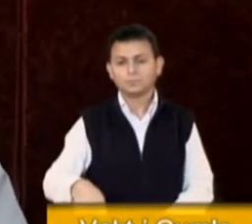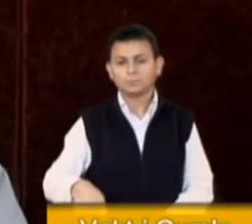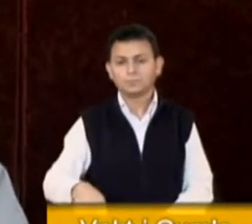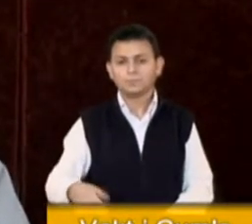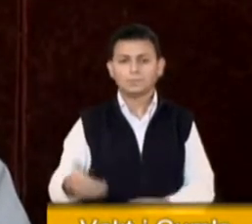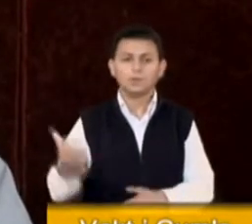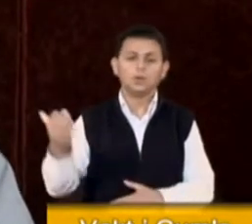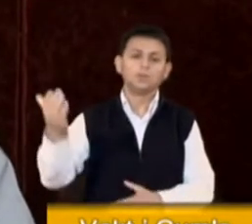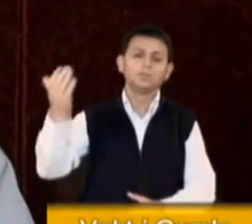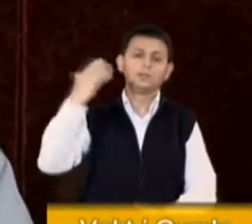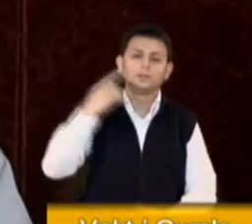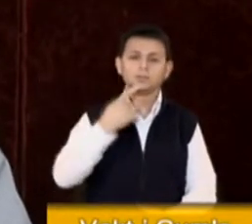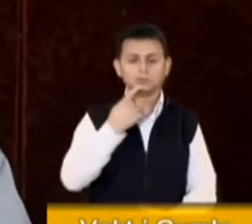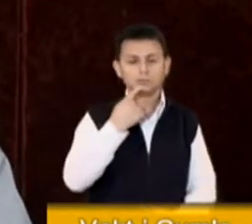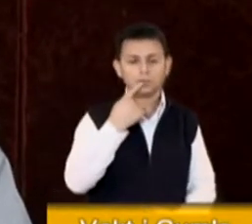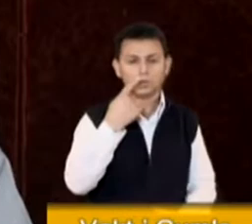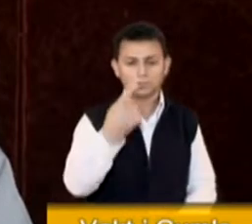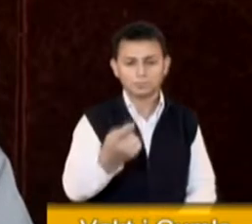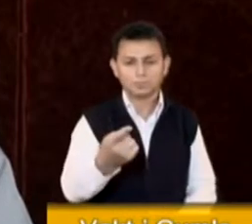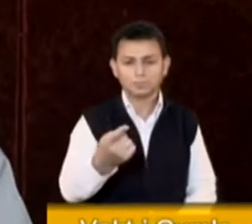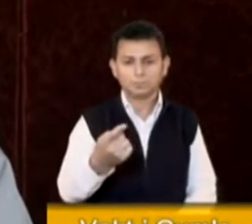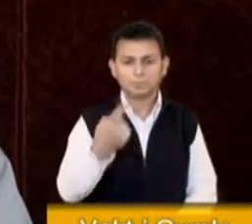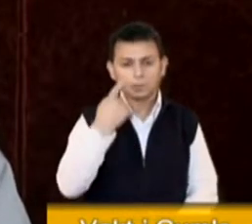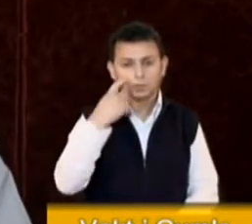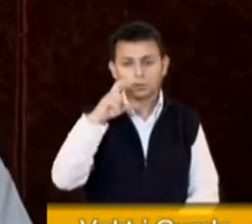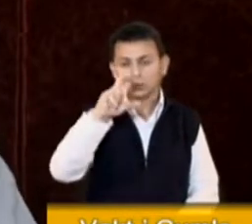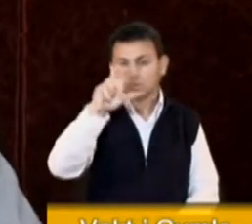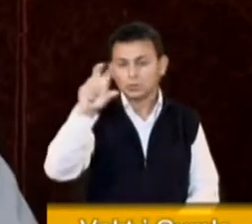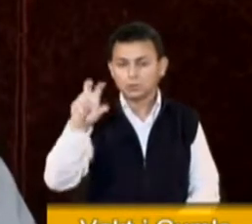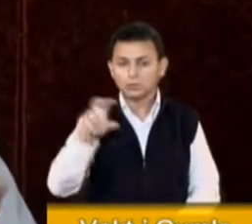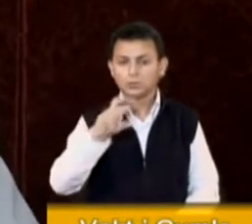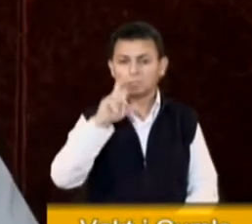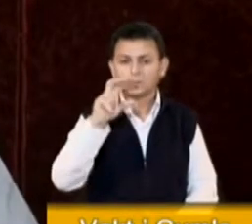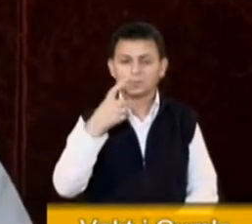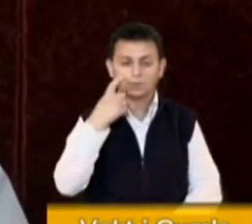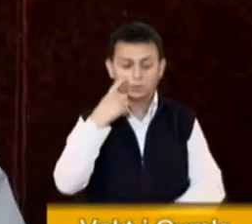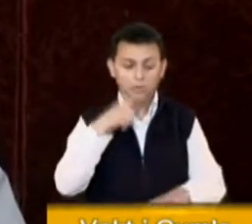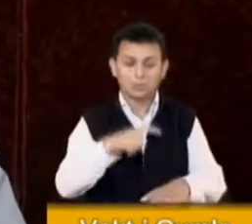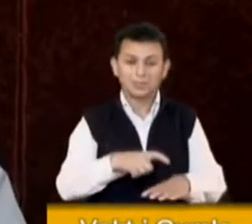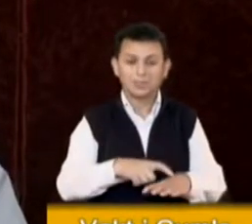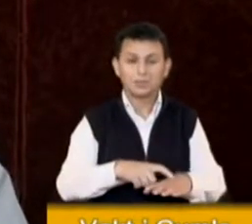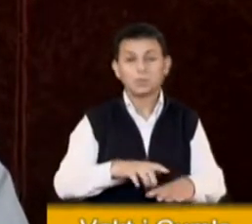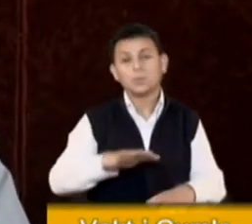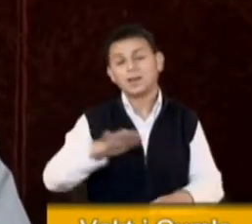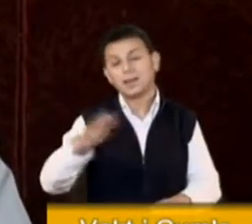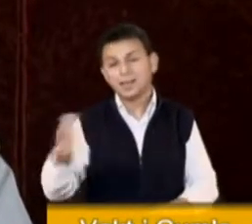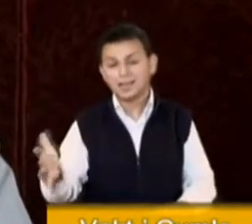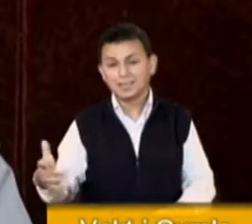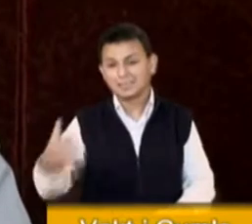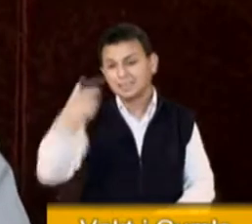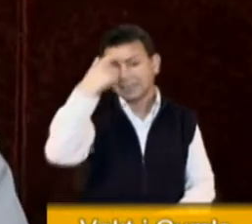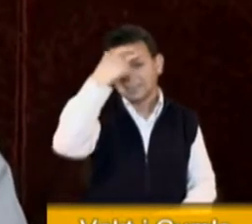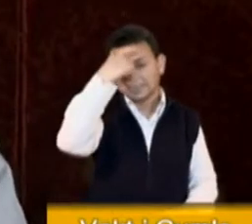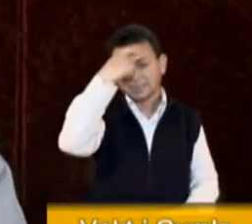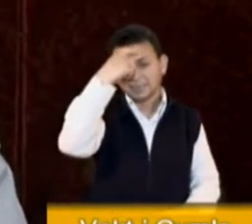daha önce de ifade etmiştim. Göz değmesi, nazar veya diğer bazı hastalıklardan